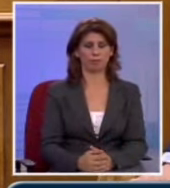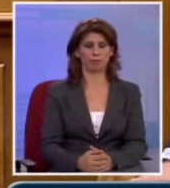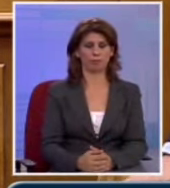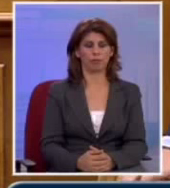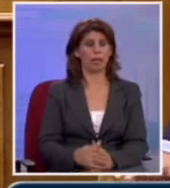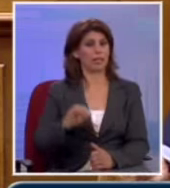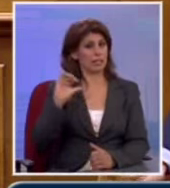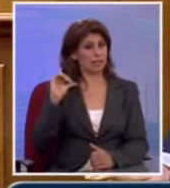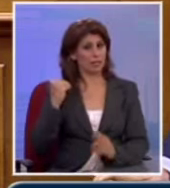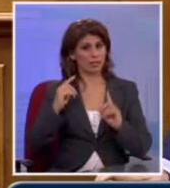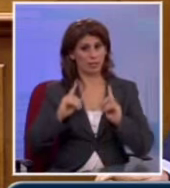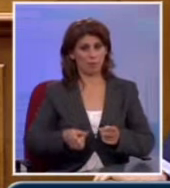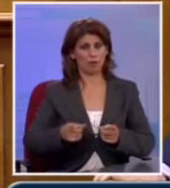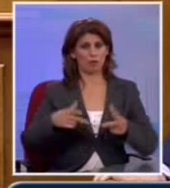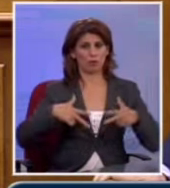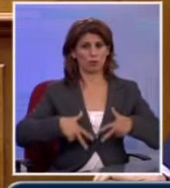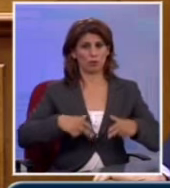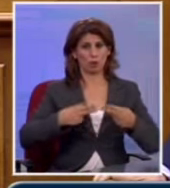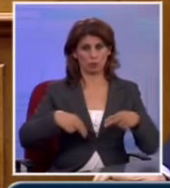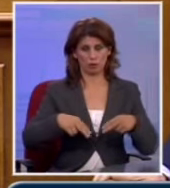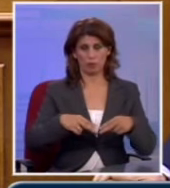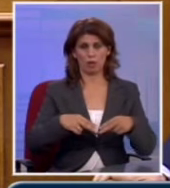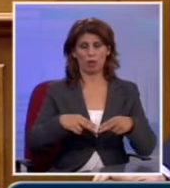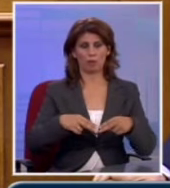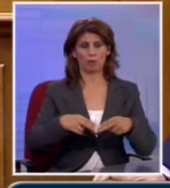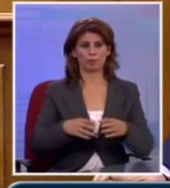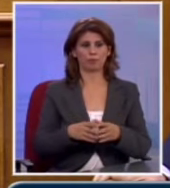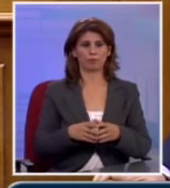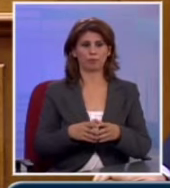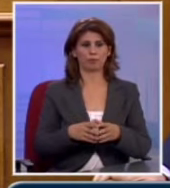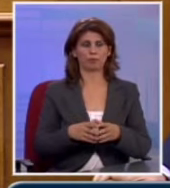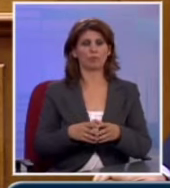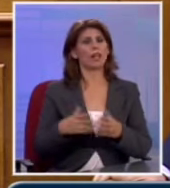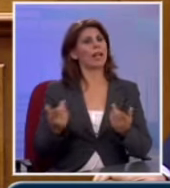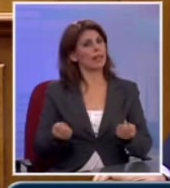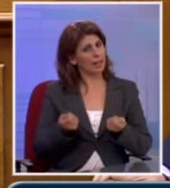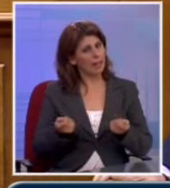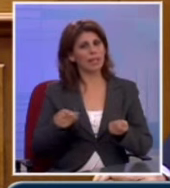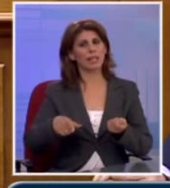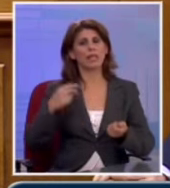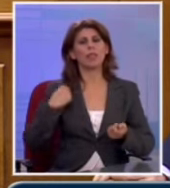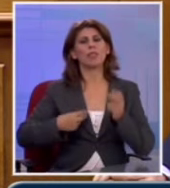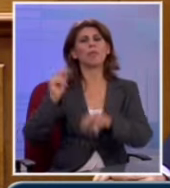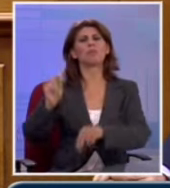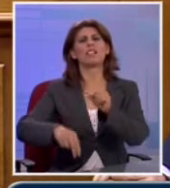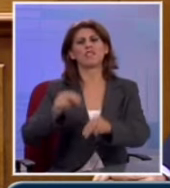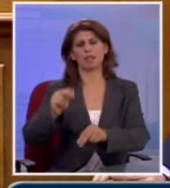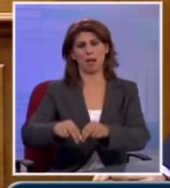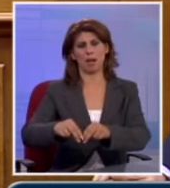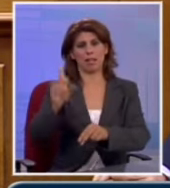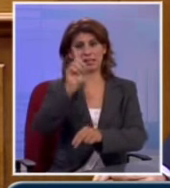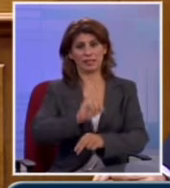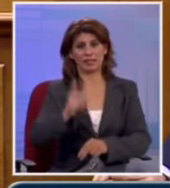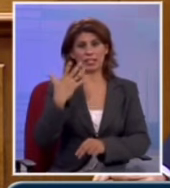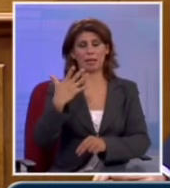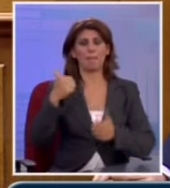στη χθεσινή απόφαση του Υπουργικού Συμβουλίου για την διεξαγωγή δημοψηφίσματος την Κυριακή